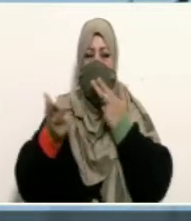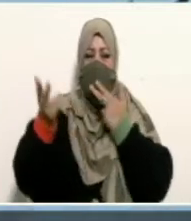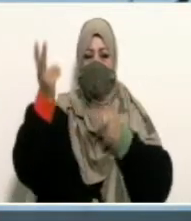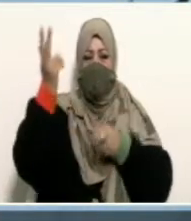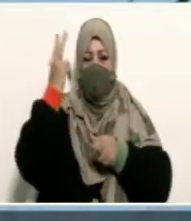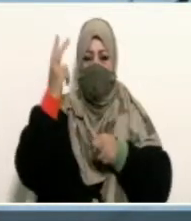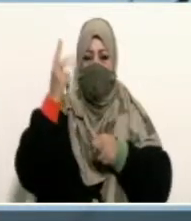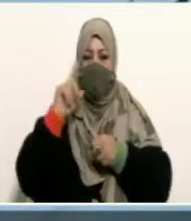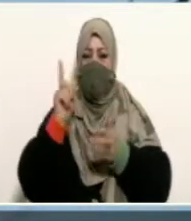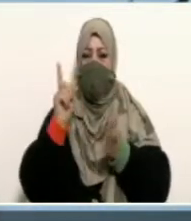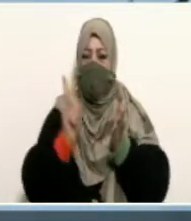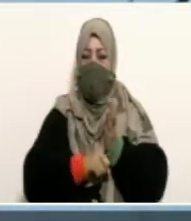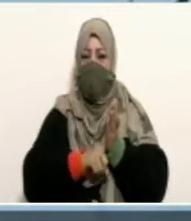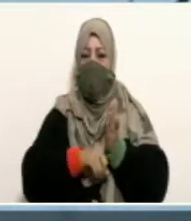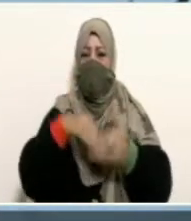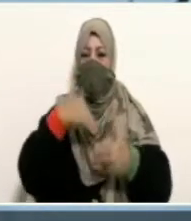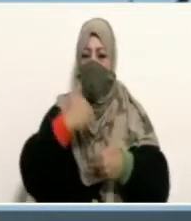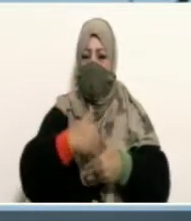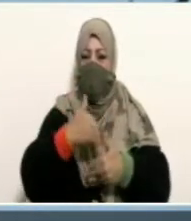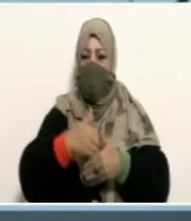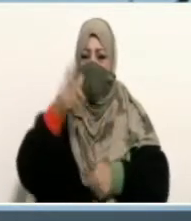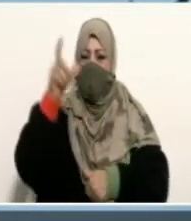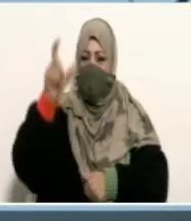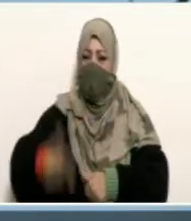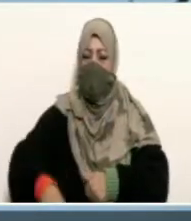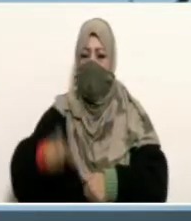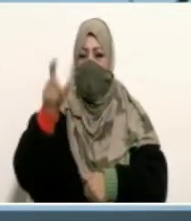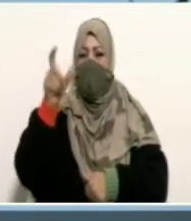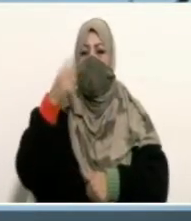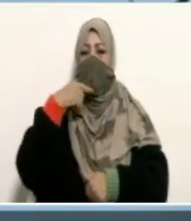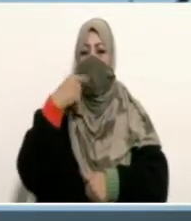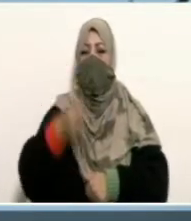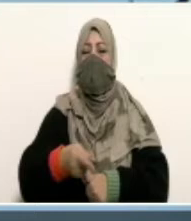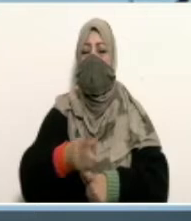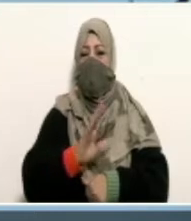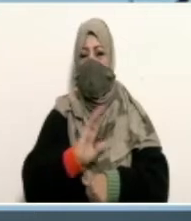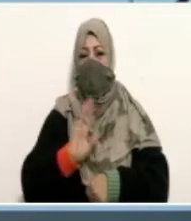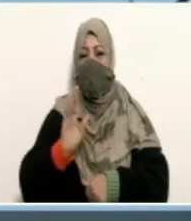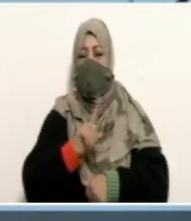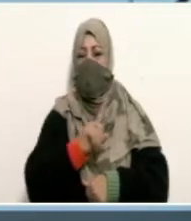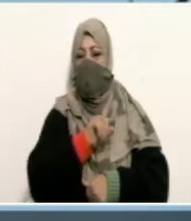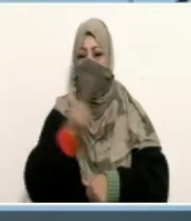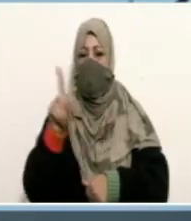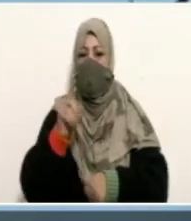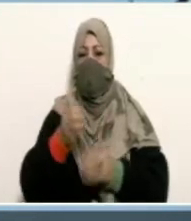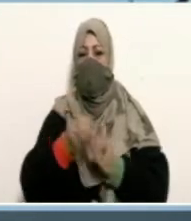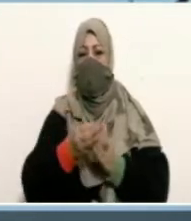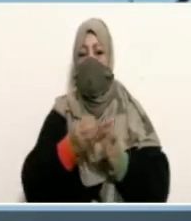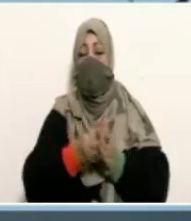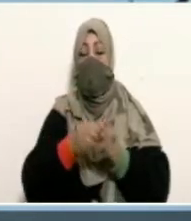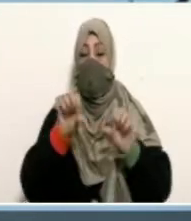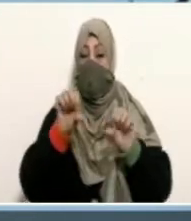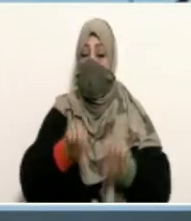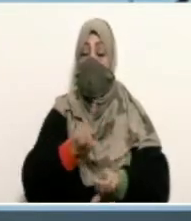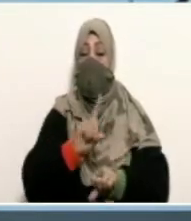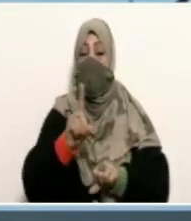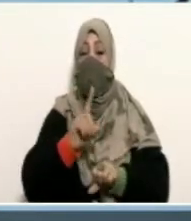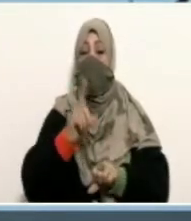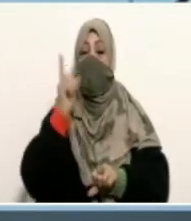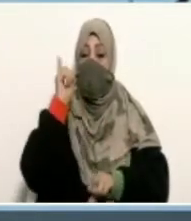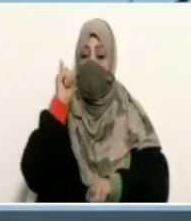بصحتها القضاة وكذا، فأنا لا يجوز الإبطالها، وحكم الحاكم يرفع الخلاف كما هو معروف عند